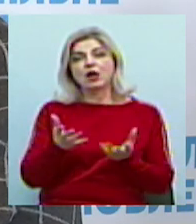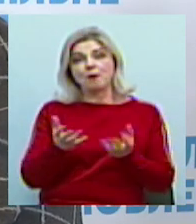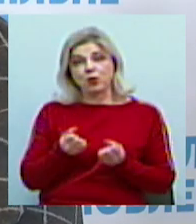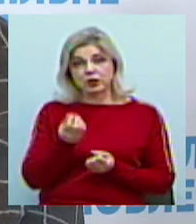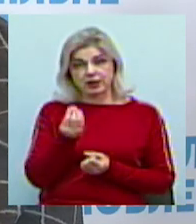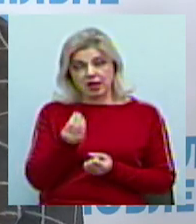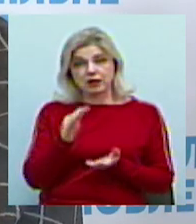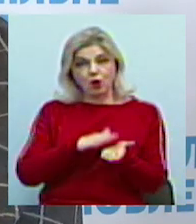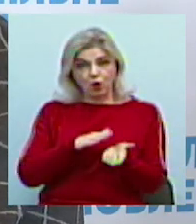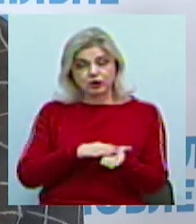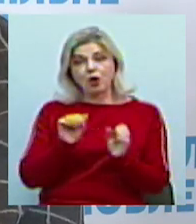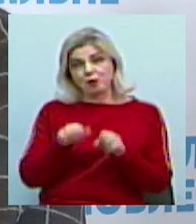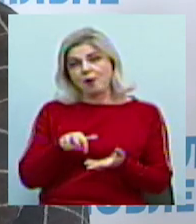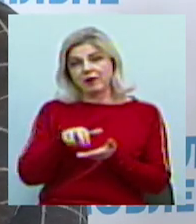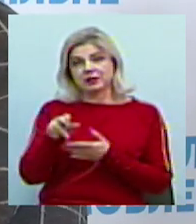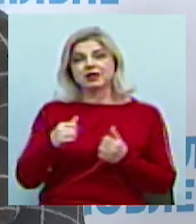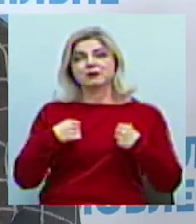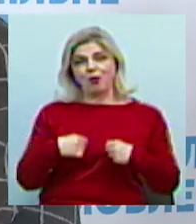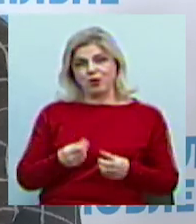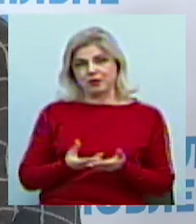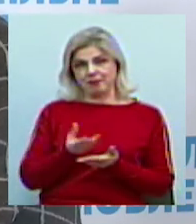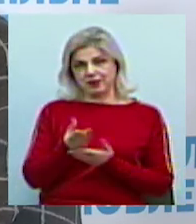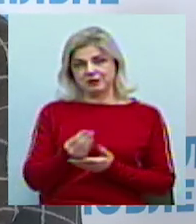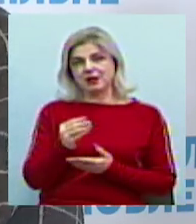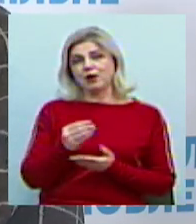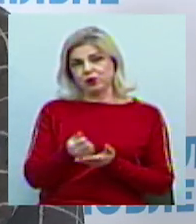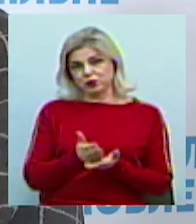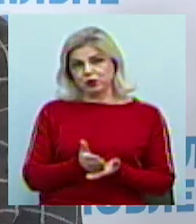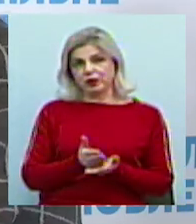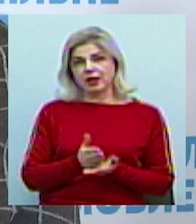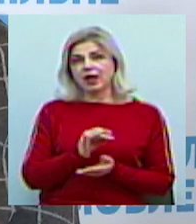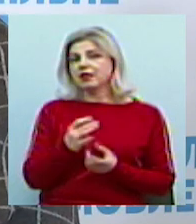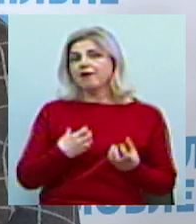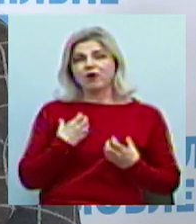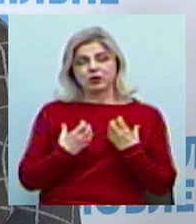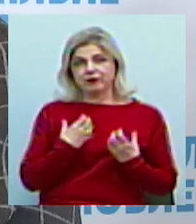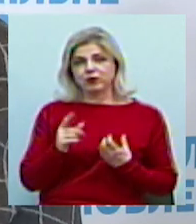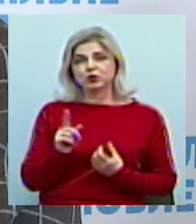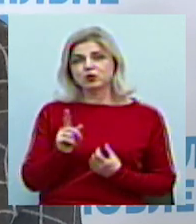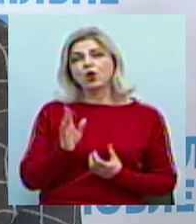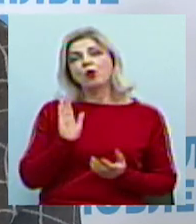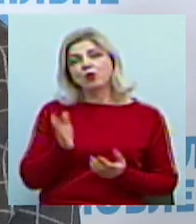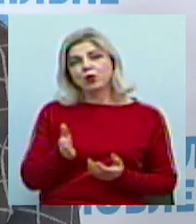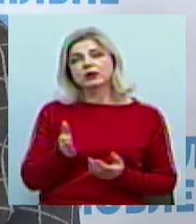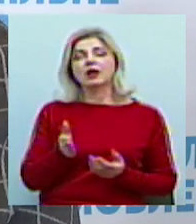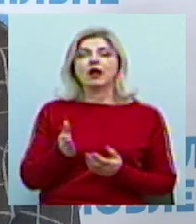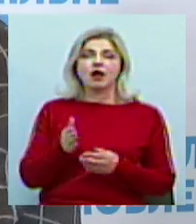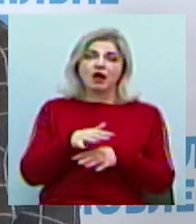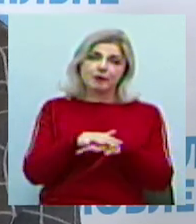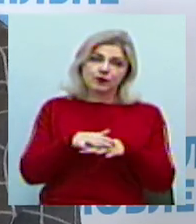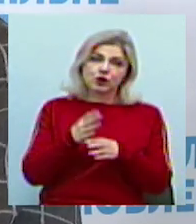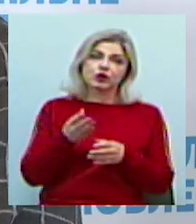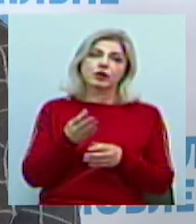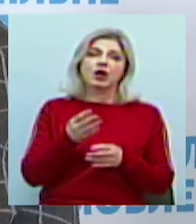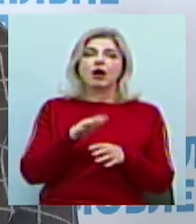готівкою, може піти спокійно сплатити свої послуги і не хвилюватися за те, що чи буде перерахована субсидія організаціям